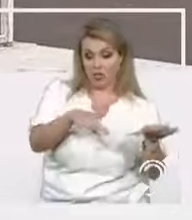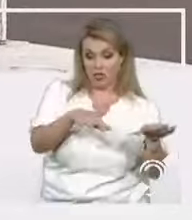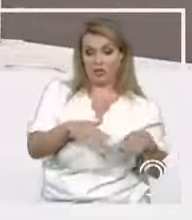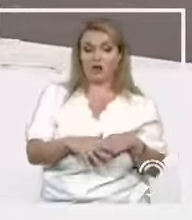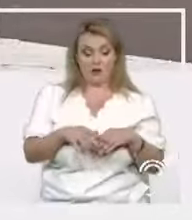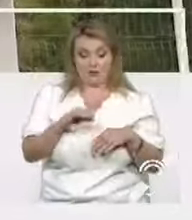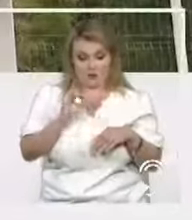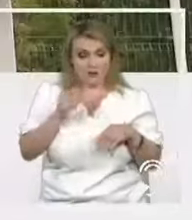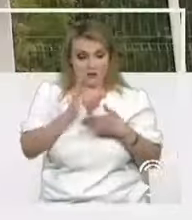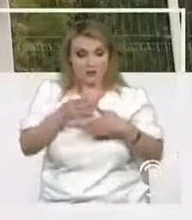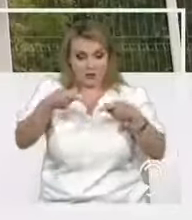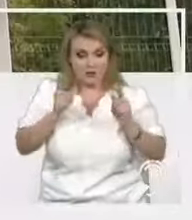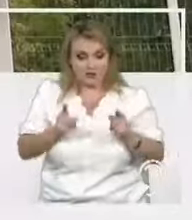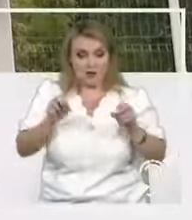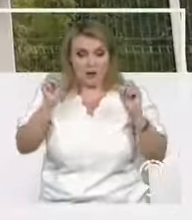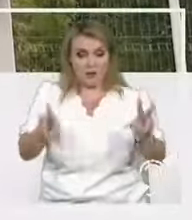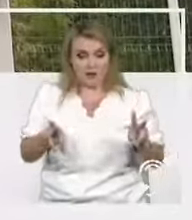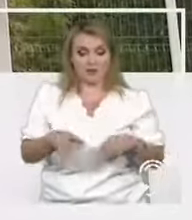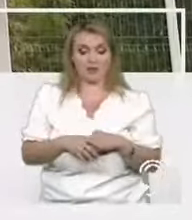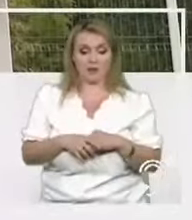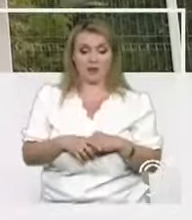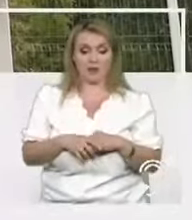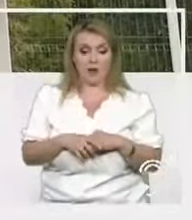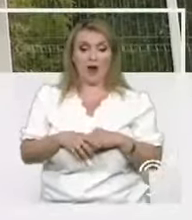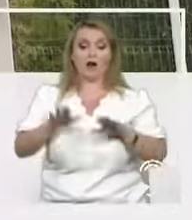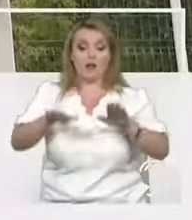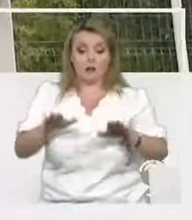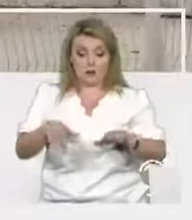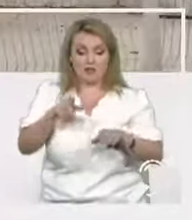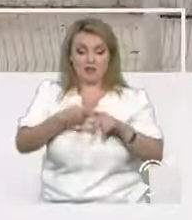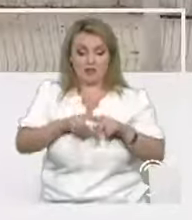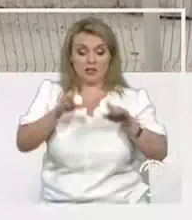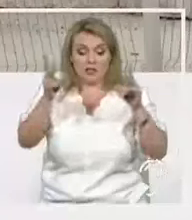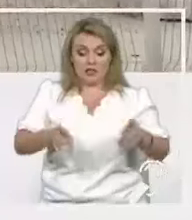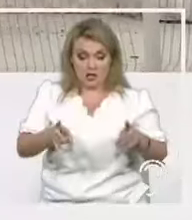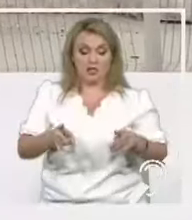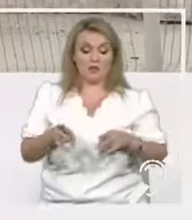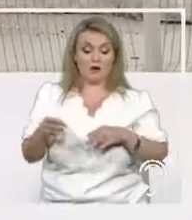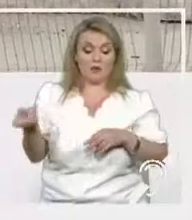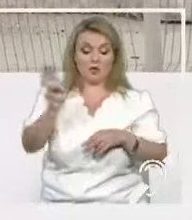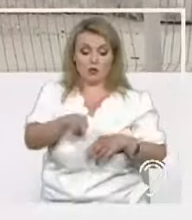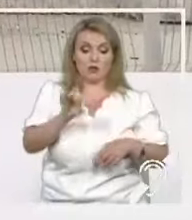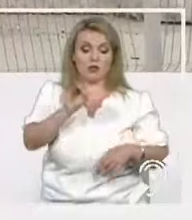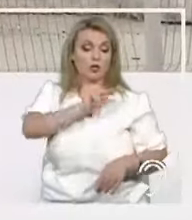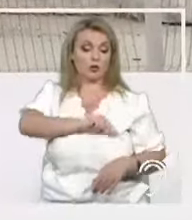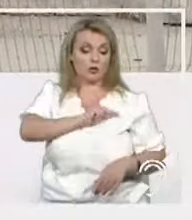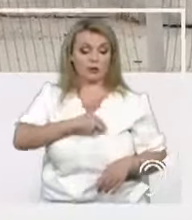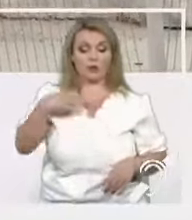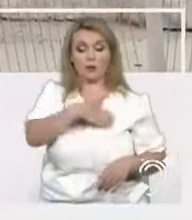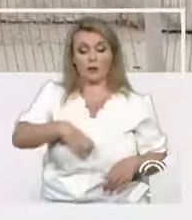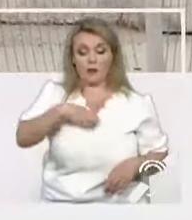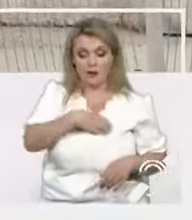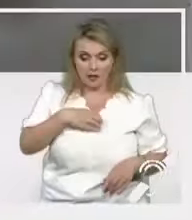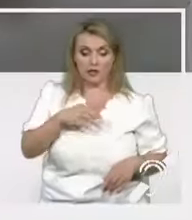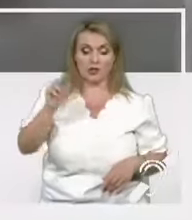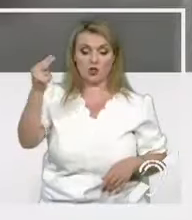adevărat pericol. La fața locului a venit și un angajat al primăriei Chișinău, care nu ne-a putut oferi prea multe explicații, nici dacă există